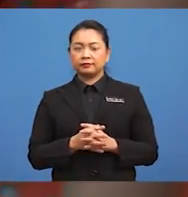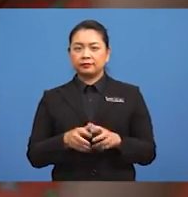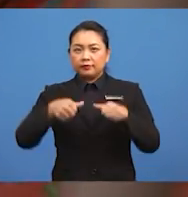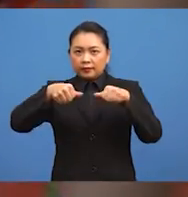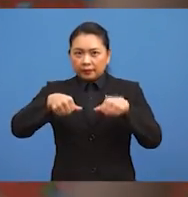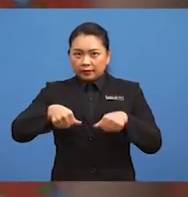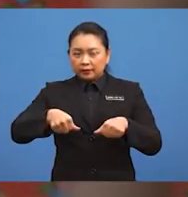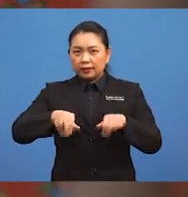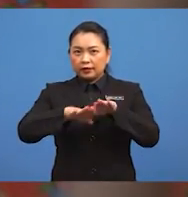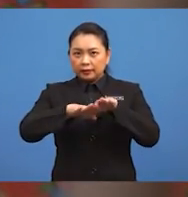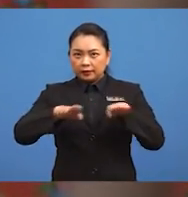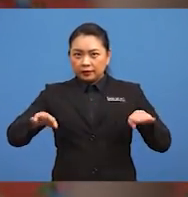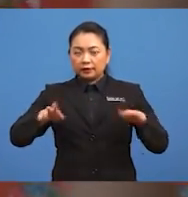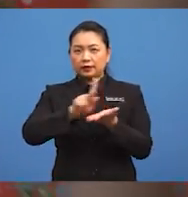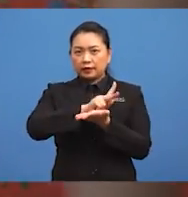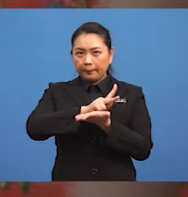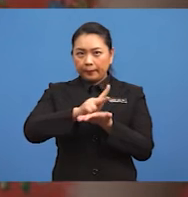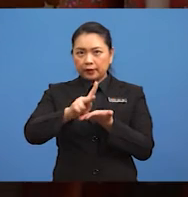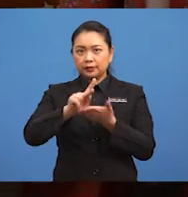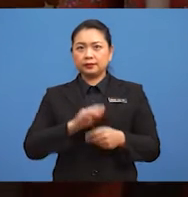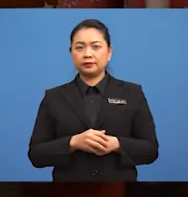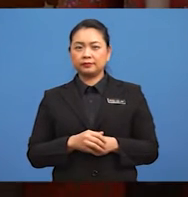Tekan dengan rata dan kemas.